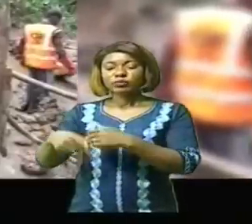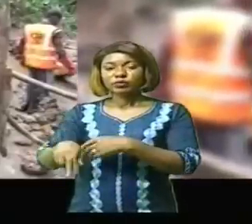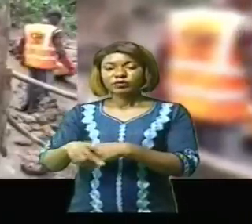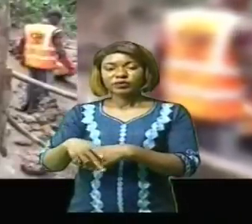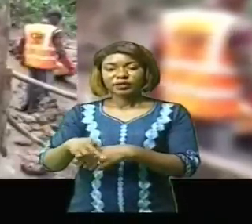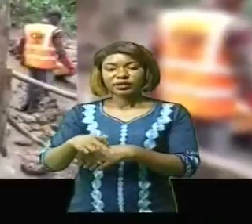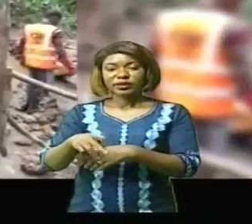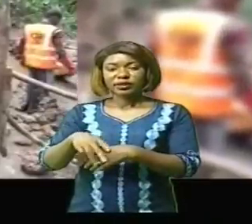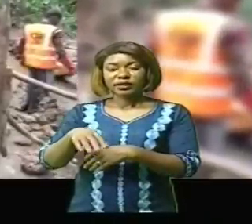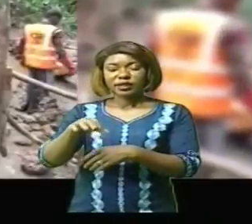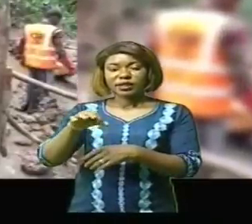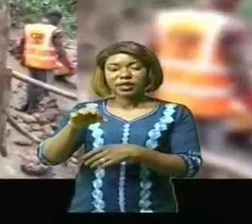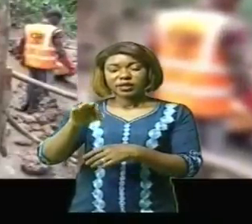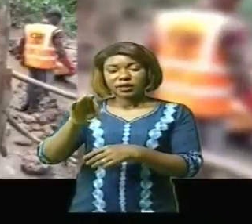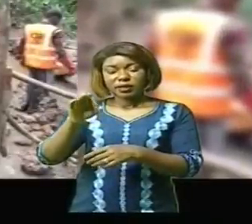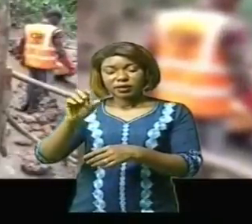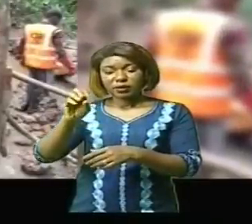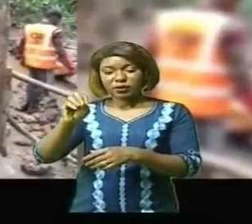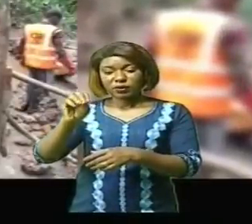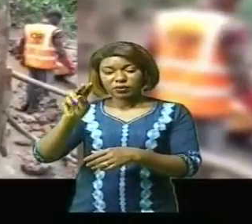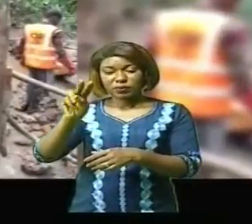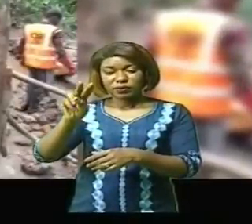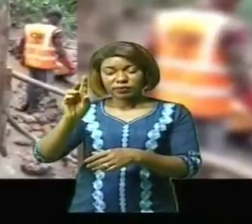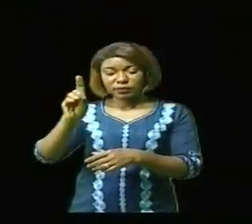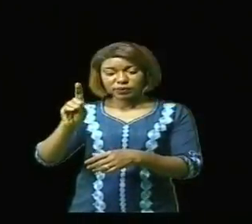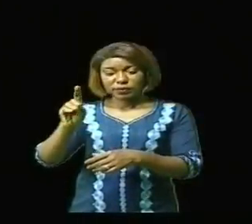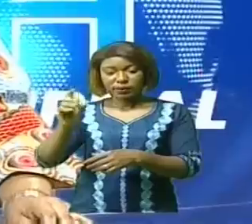de l'office de route Maïndombé.